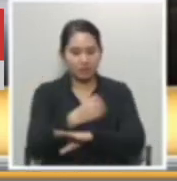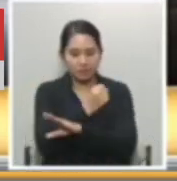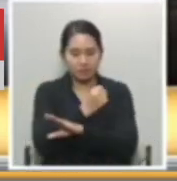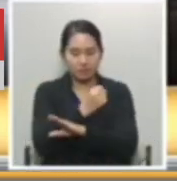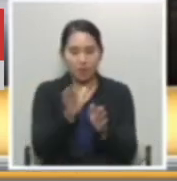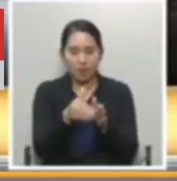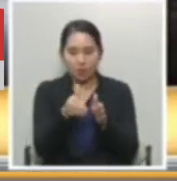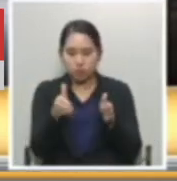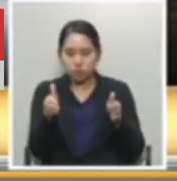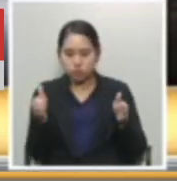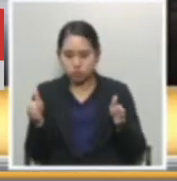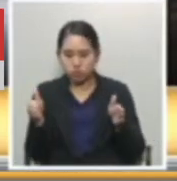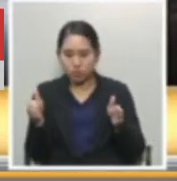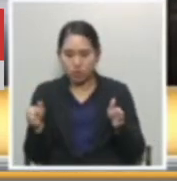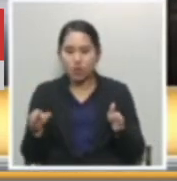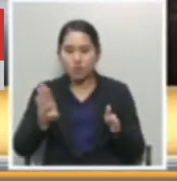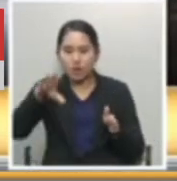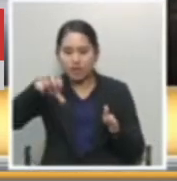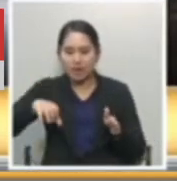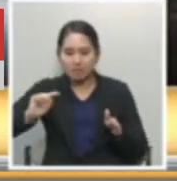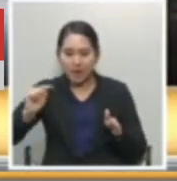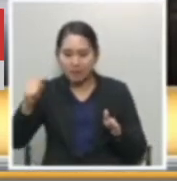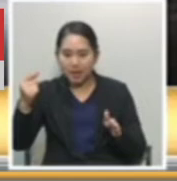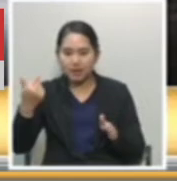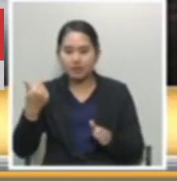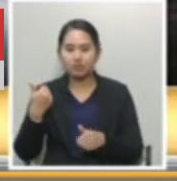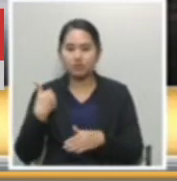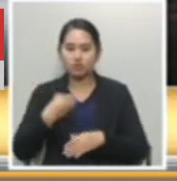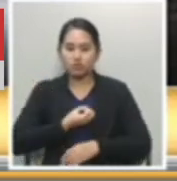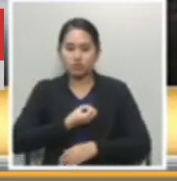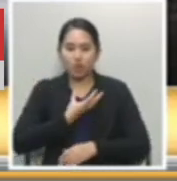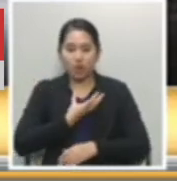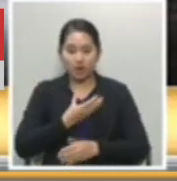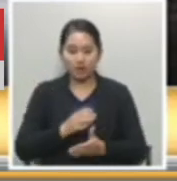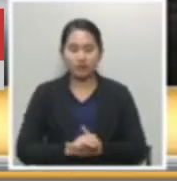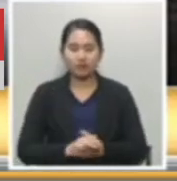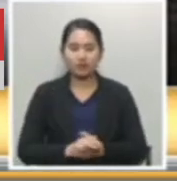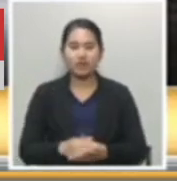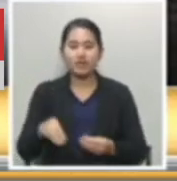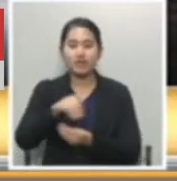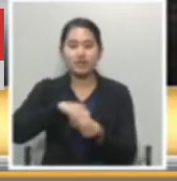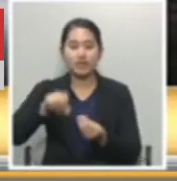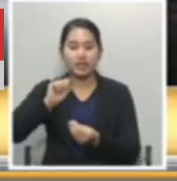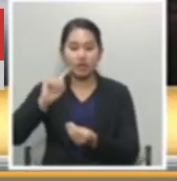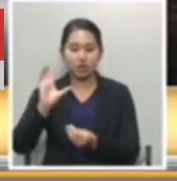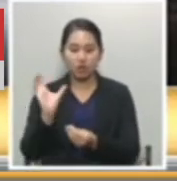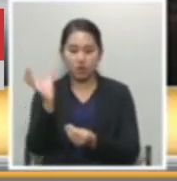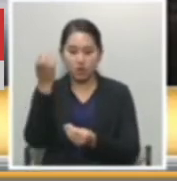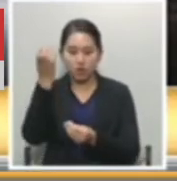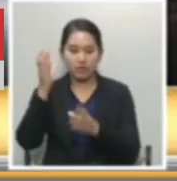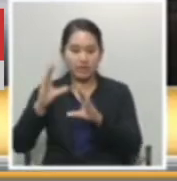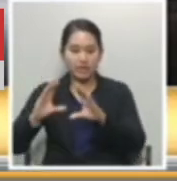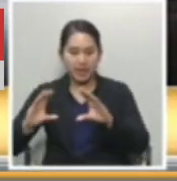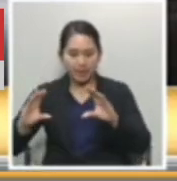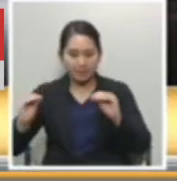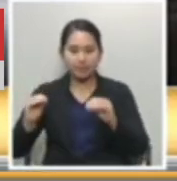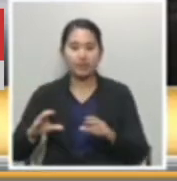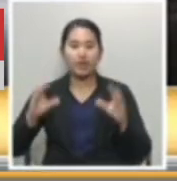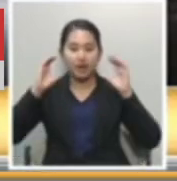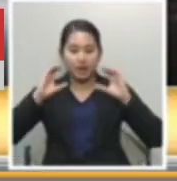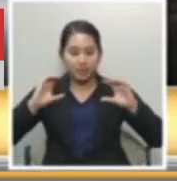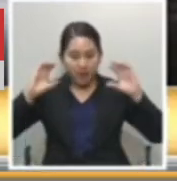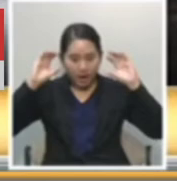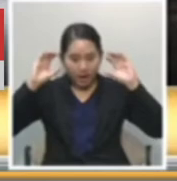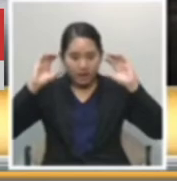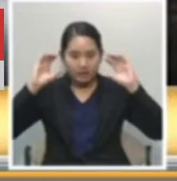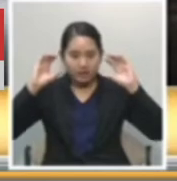ครับพอมาผสมกับภาวะเศรษฐกิจของโลกที่ชะลอตัวนะครับแล้วก็การมีรัฐบาลที่เขาไม่สามาร